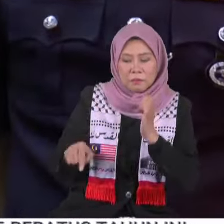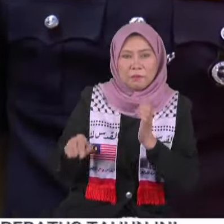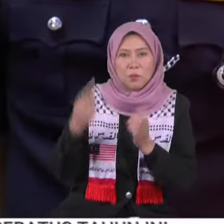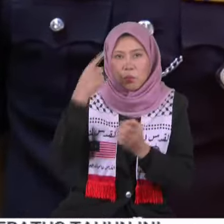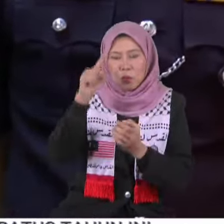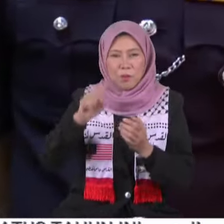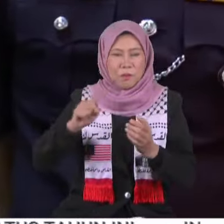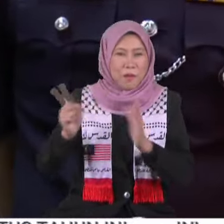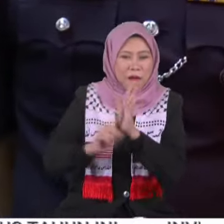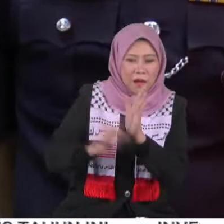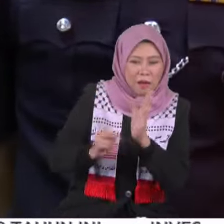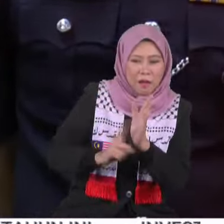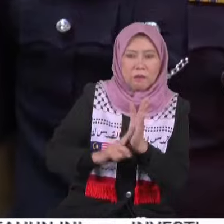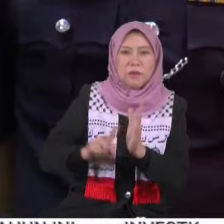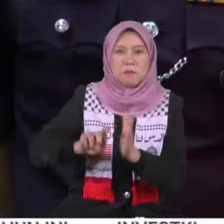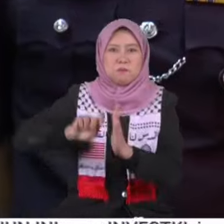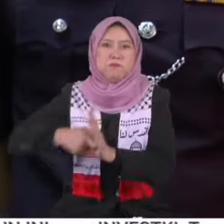security fixture